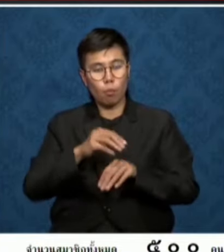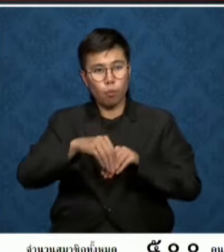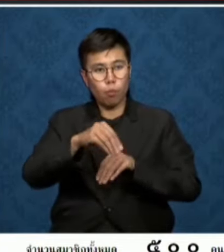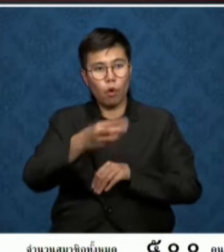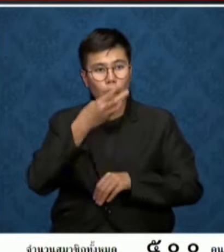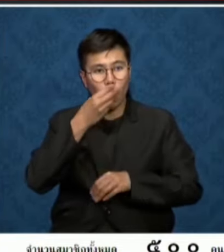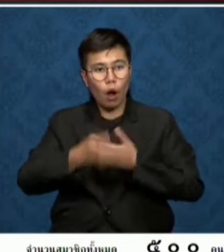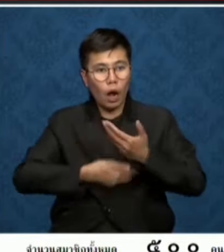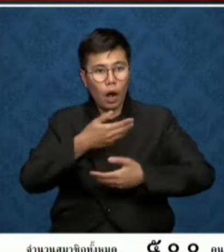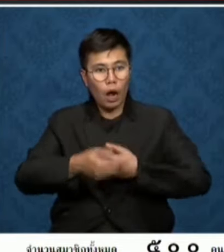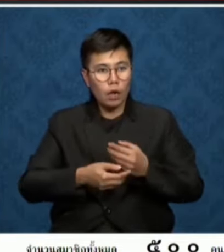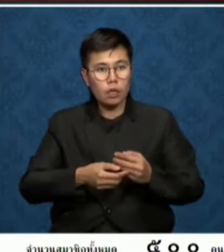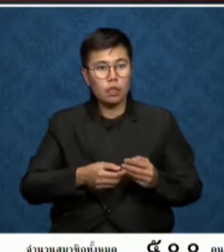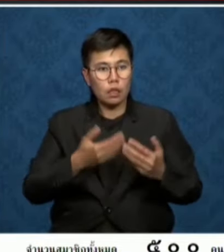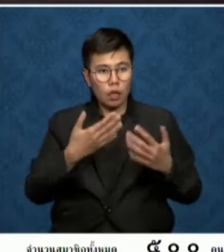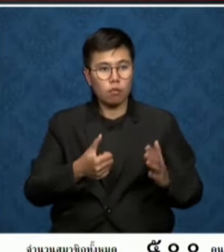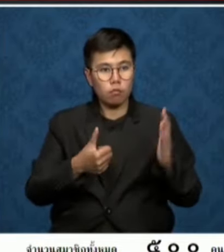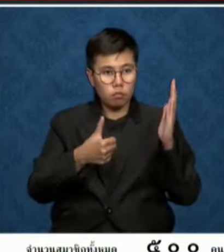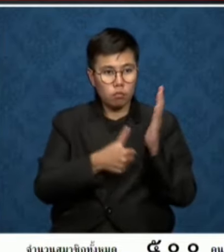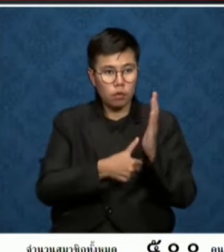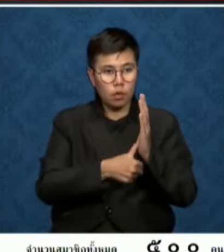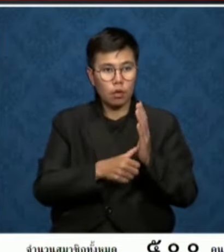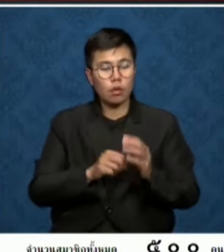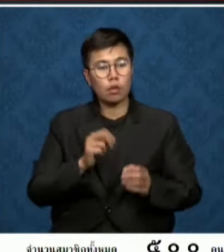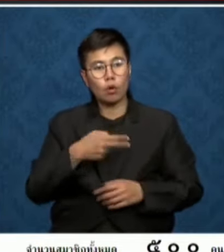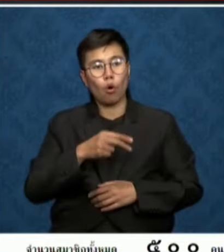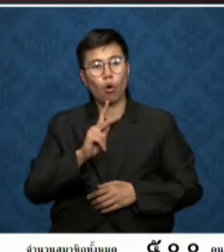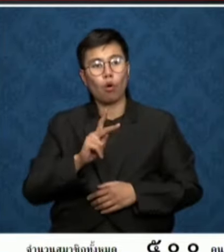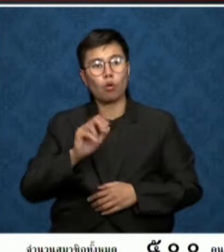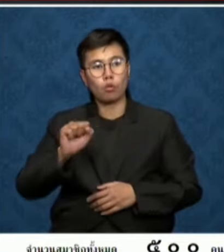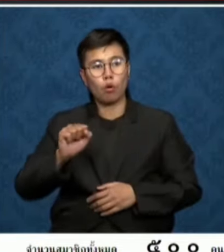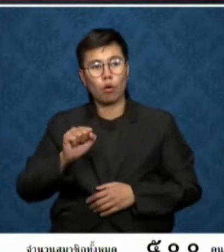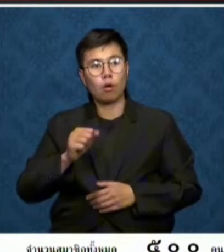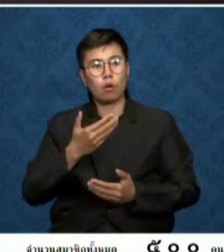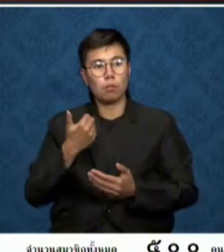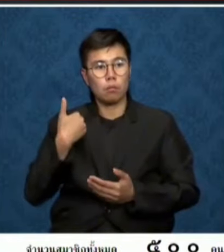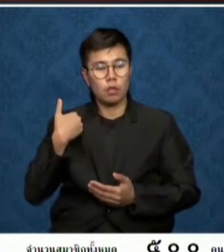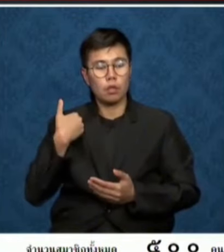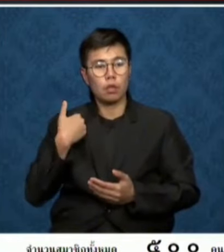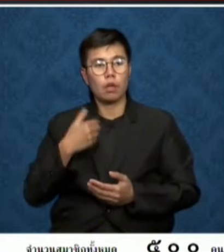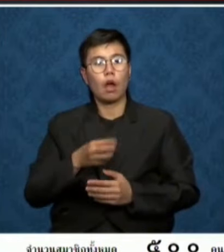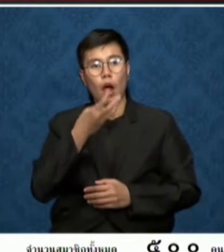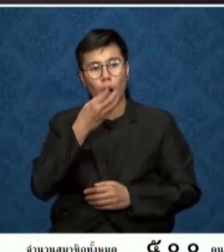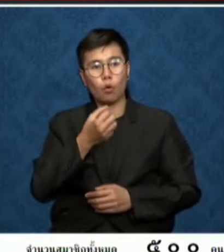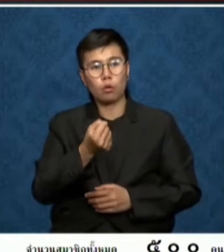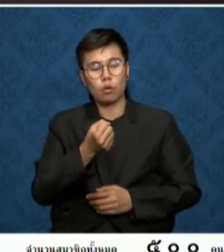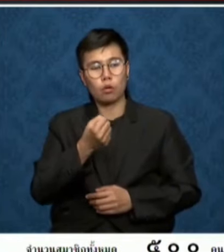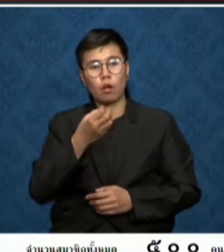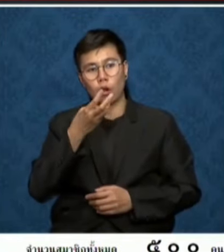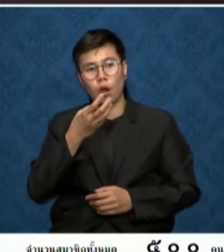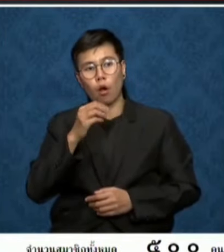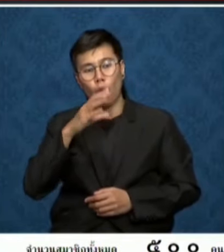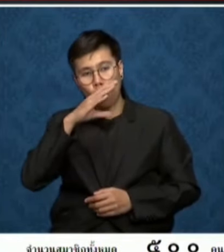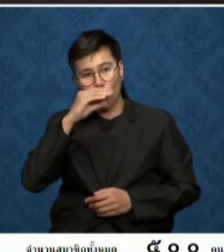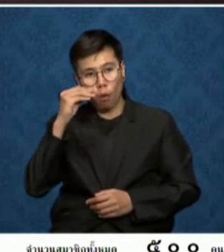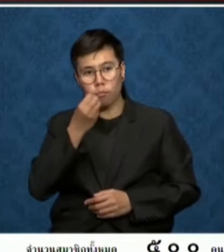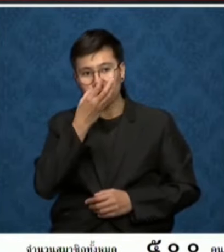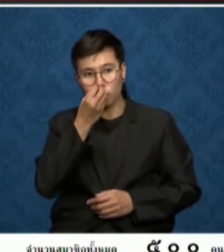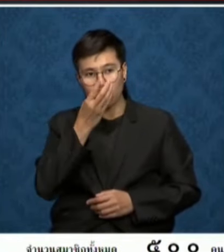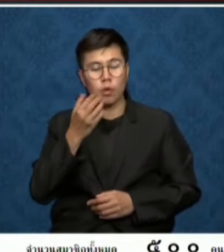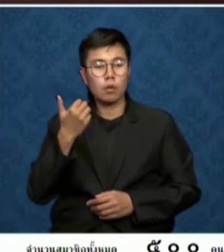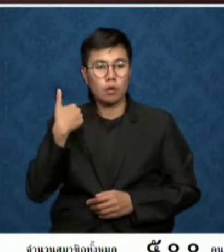ลังนะครับหลังจากนั้นอกส.ก็มีหน้าที่ประมูลขายตามข้าว 5% ข้าว 100% ข้าวเหนียวข้าวเจ้าหรือข้าวหอมมะลิก็จะ